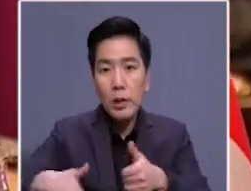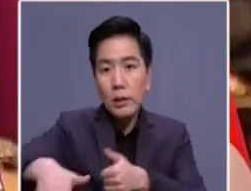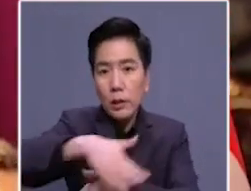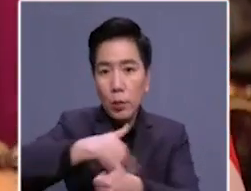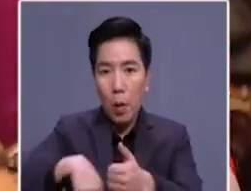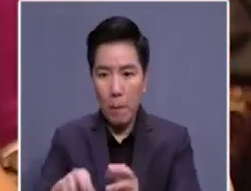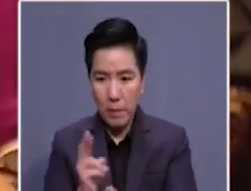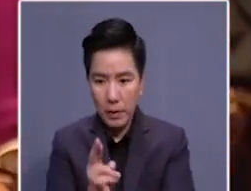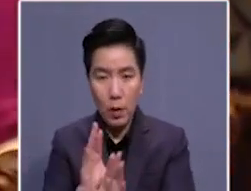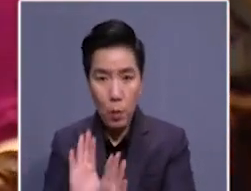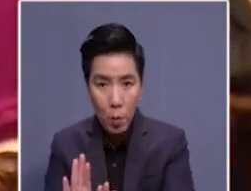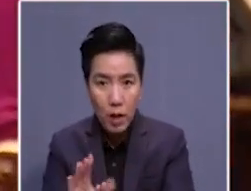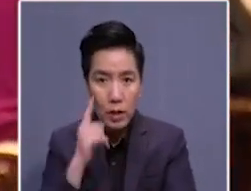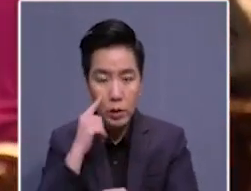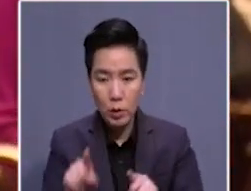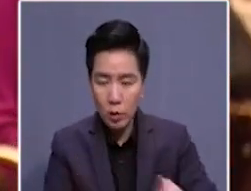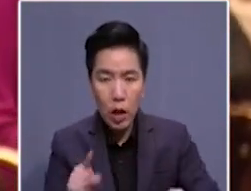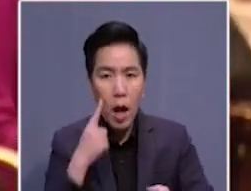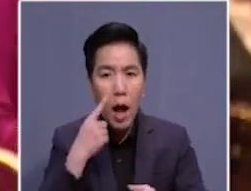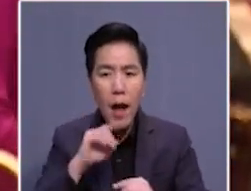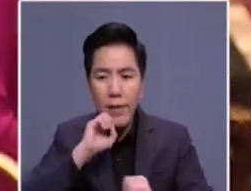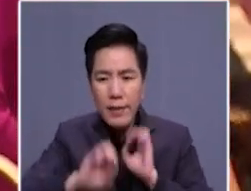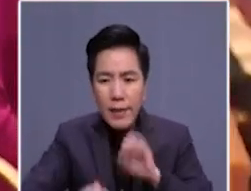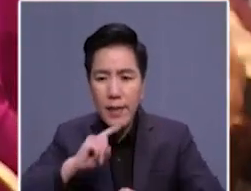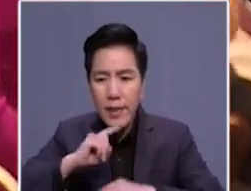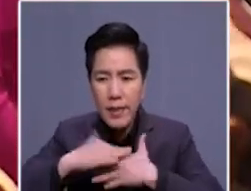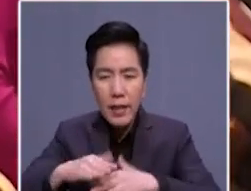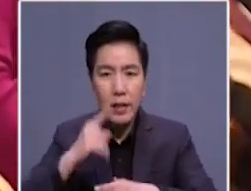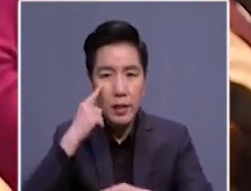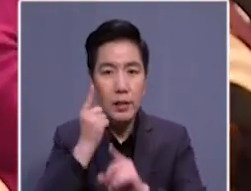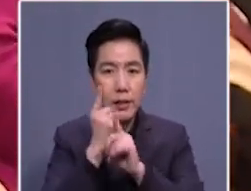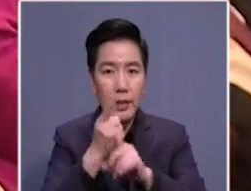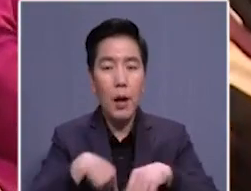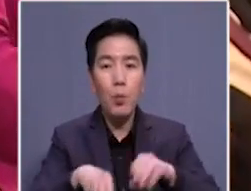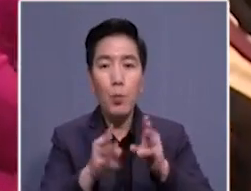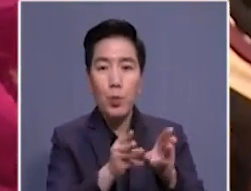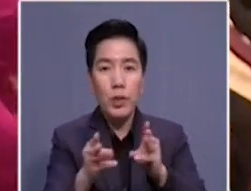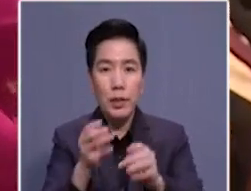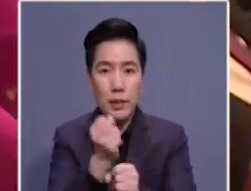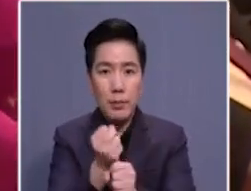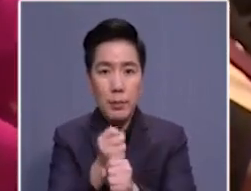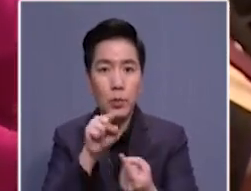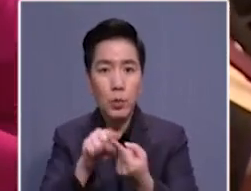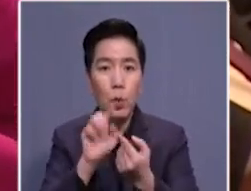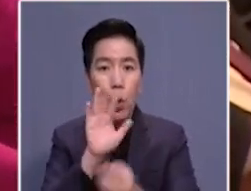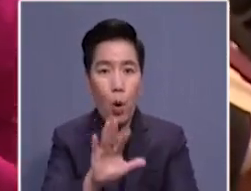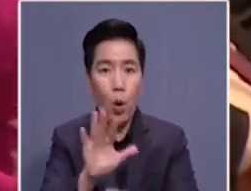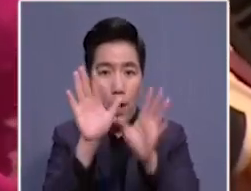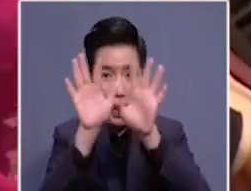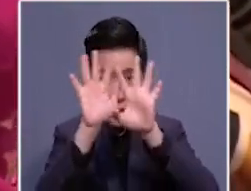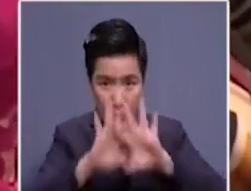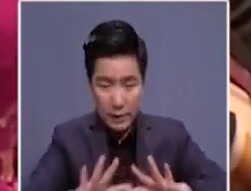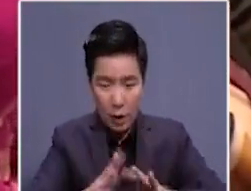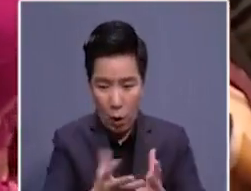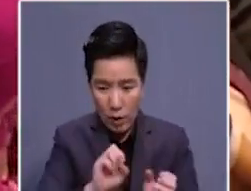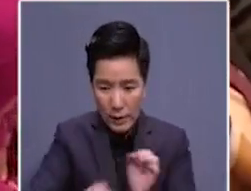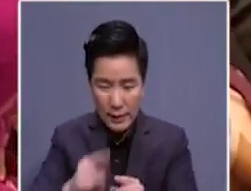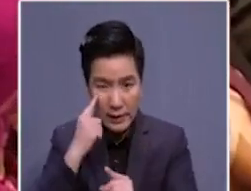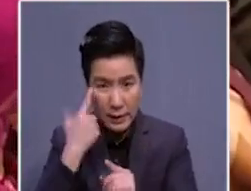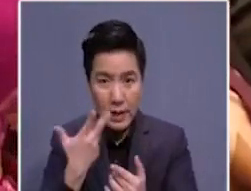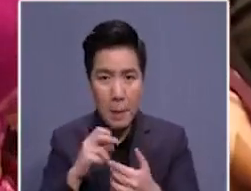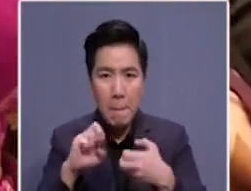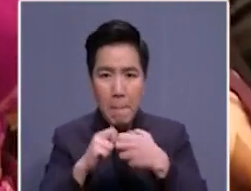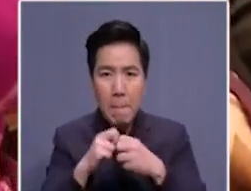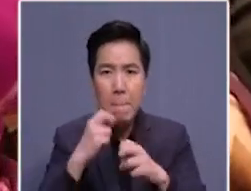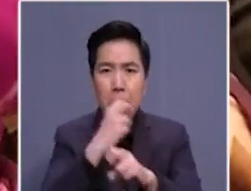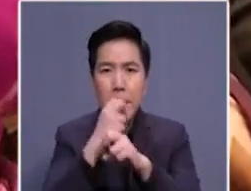ไปโดยเฉพาะการแก้ไขปัญหาขยะทะเลโดยการดำเนินการตามกรอบการปฏิบัติงานอาเซียนว่าด้วยขยะทะเล